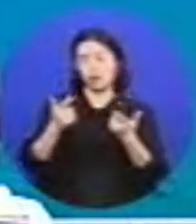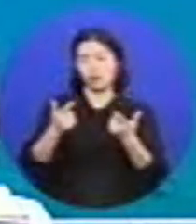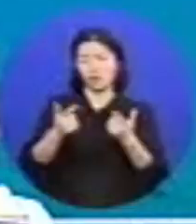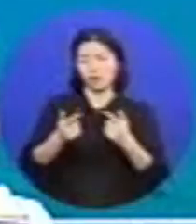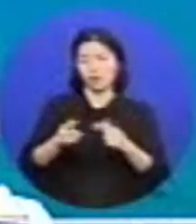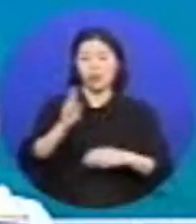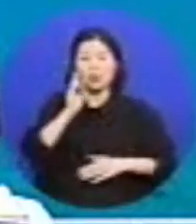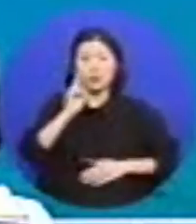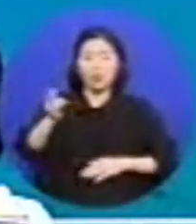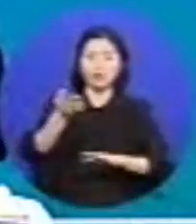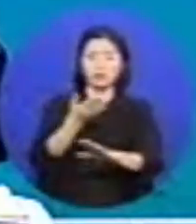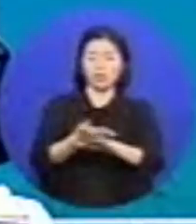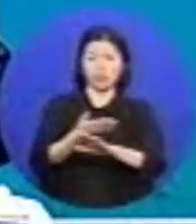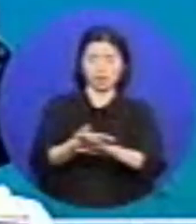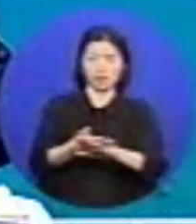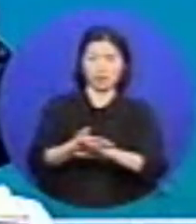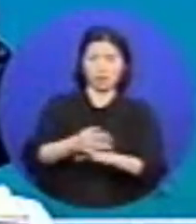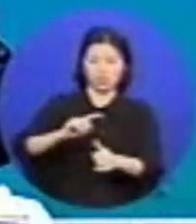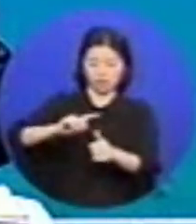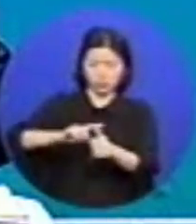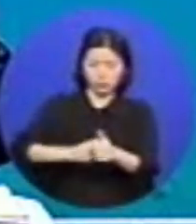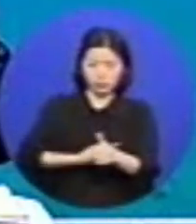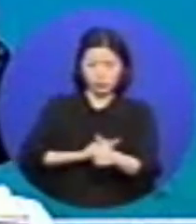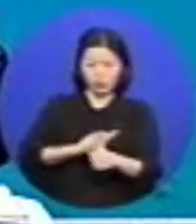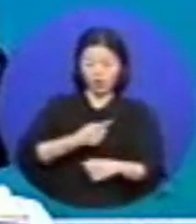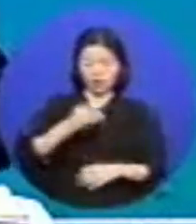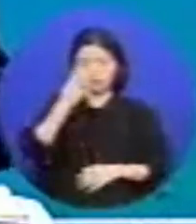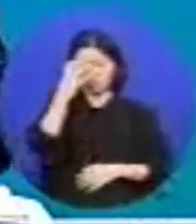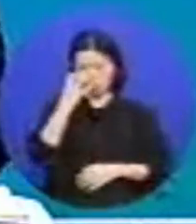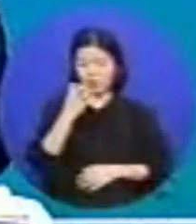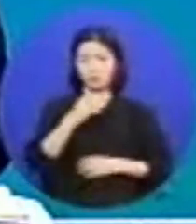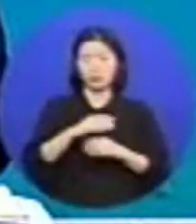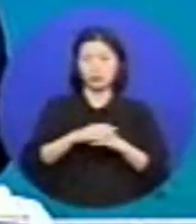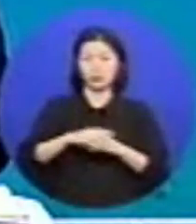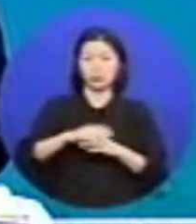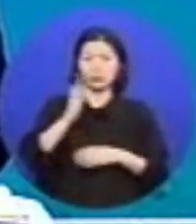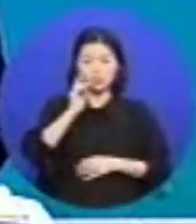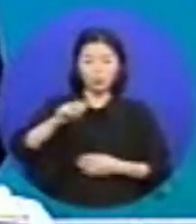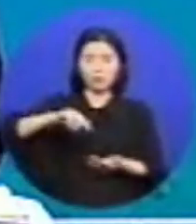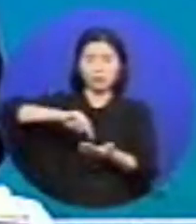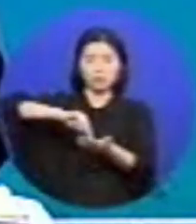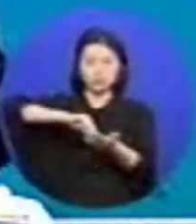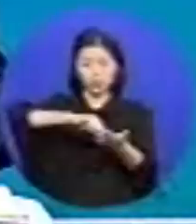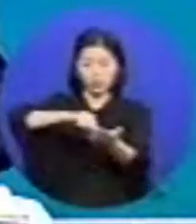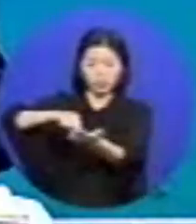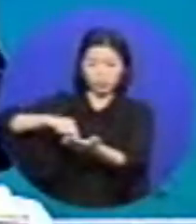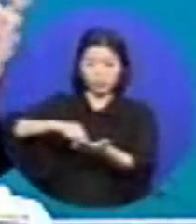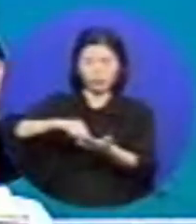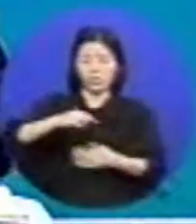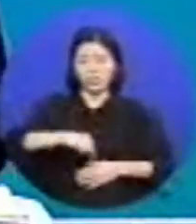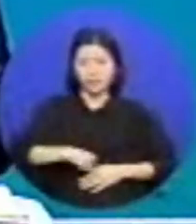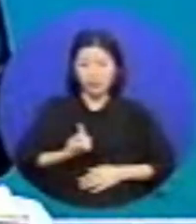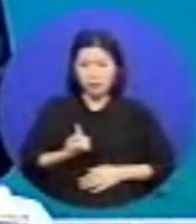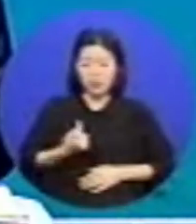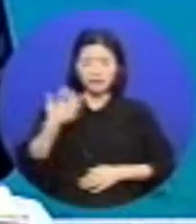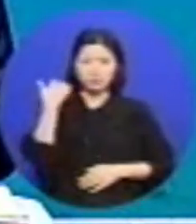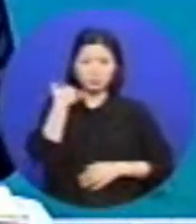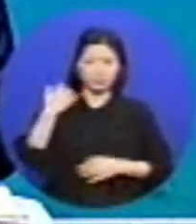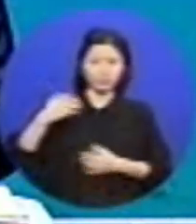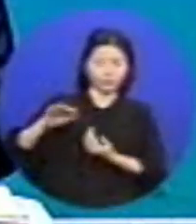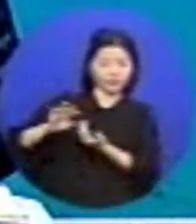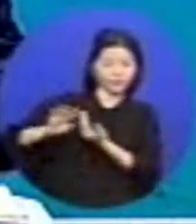너무너무 스스로가 못나 보이고 또 너무 외롭고 자기만 따돌림 당하는 것